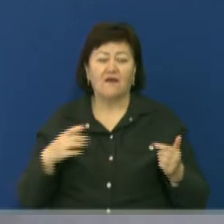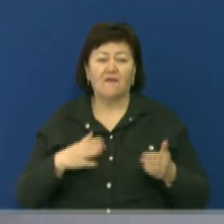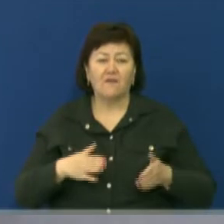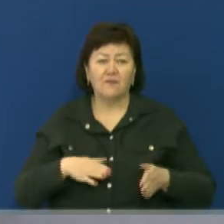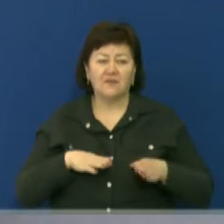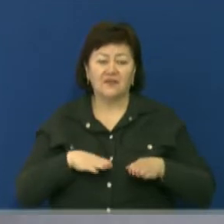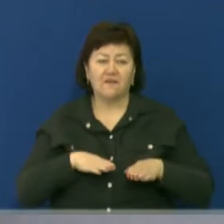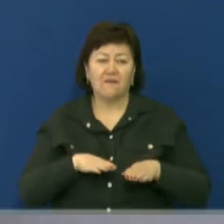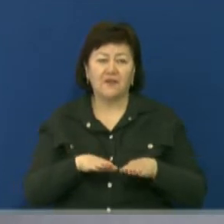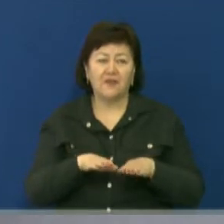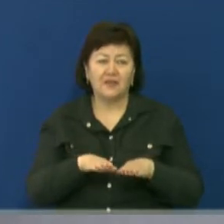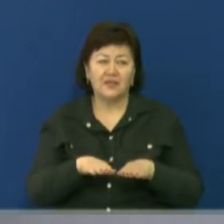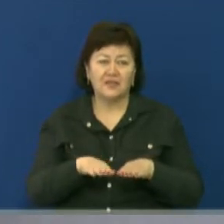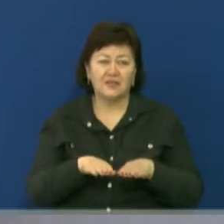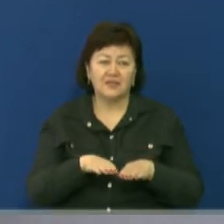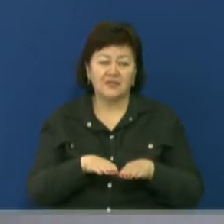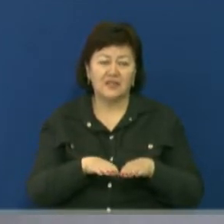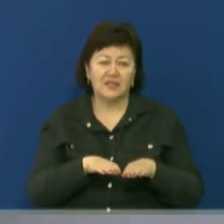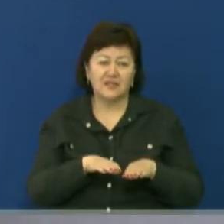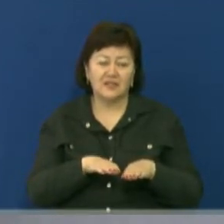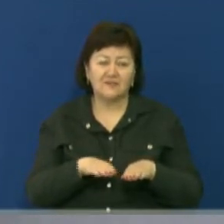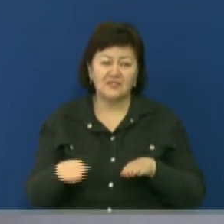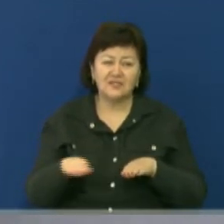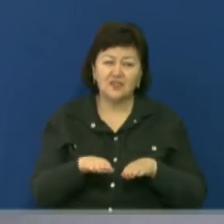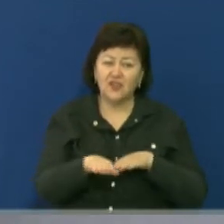3 жүргізушіге хаттама толтырылып,